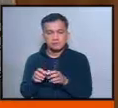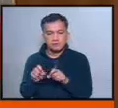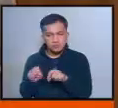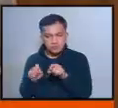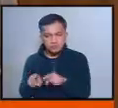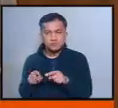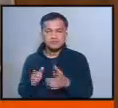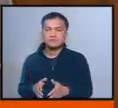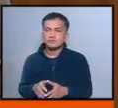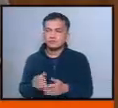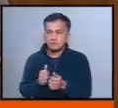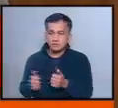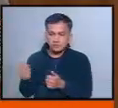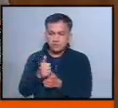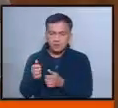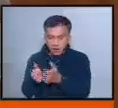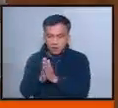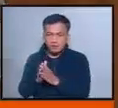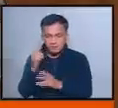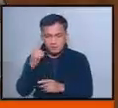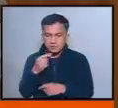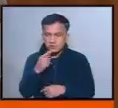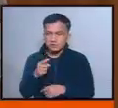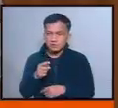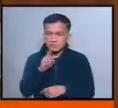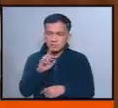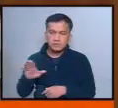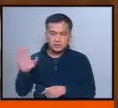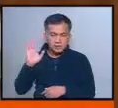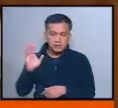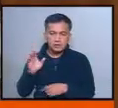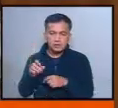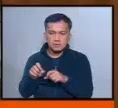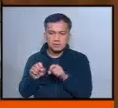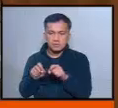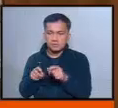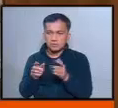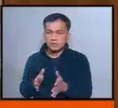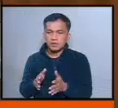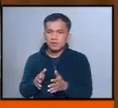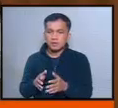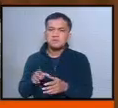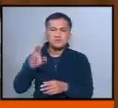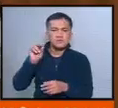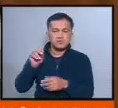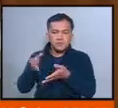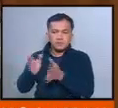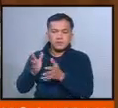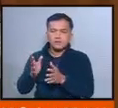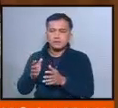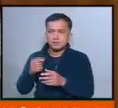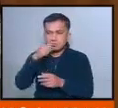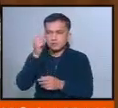Hindi. Humihingi ng advance na sinasabi, pinapangako sa mga vendor. Hindi papayag yan dahil Pasko